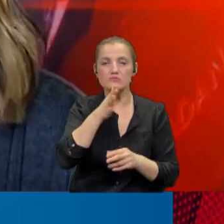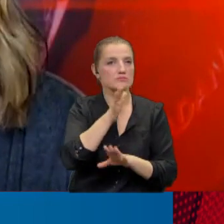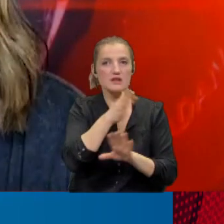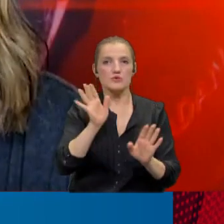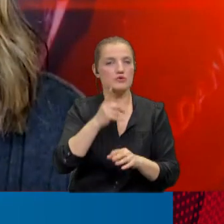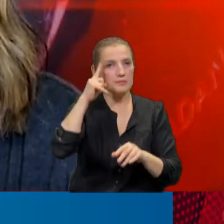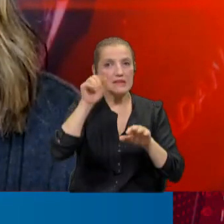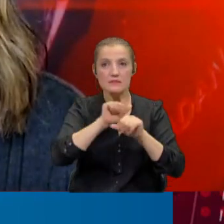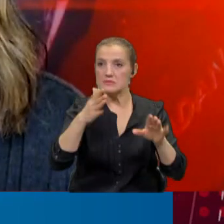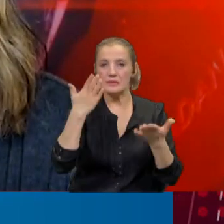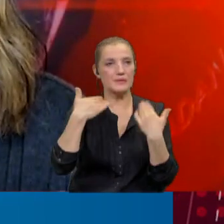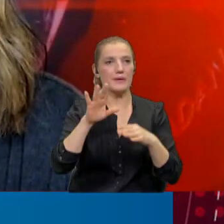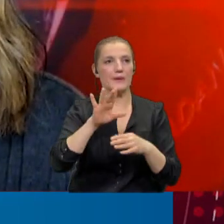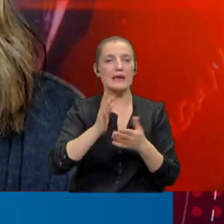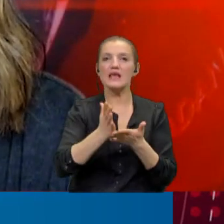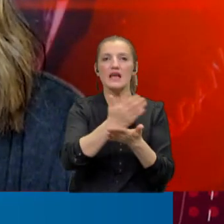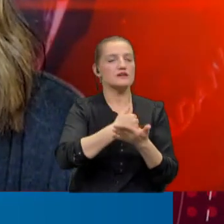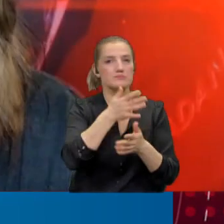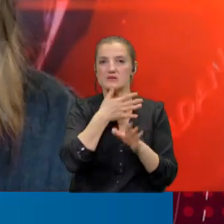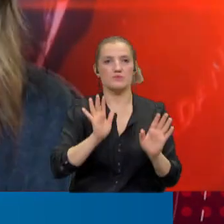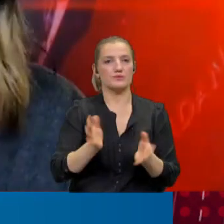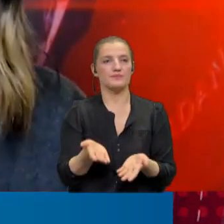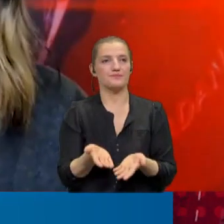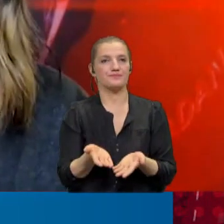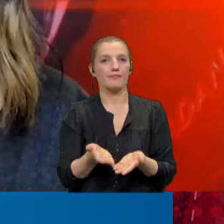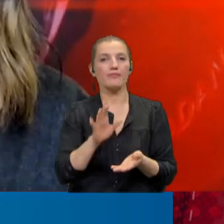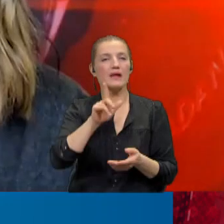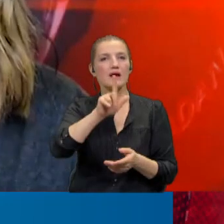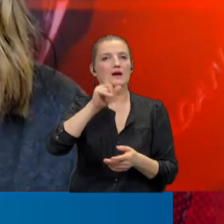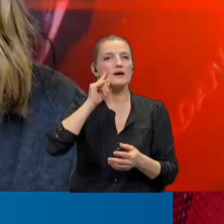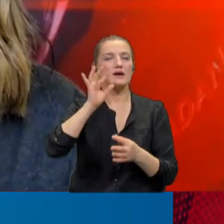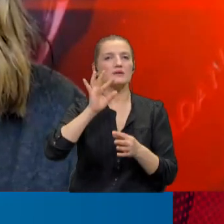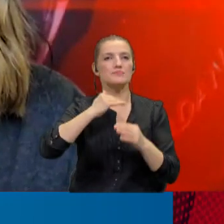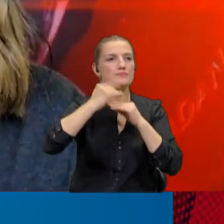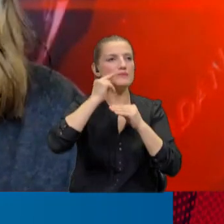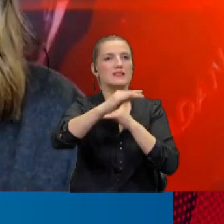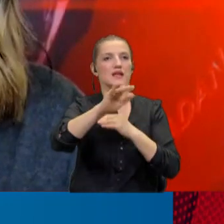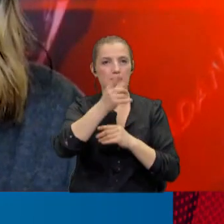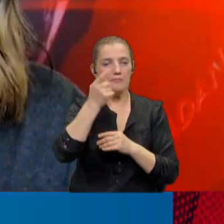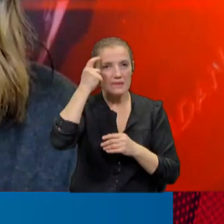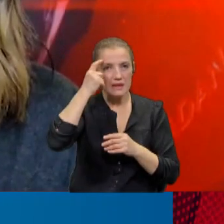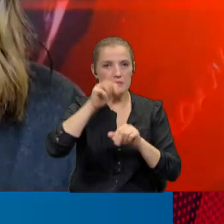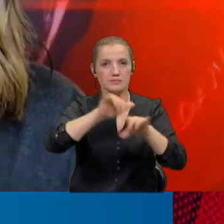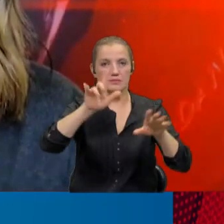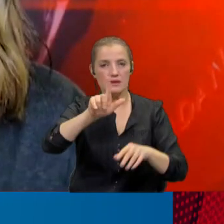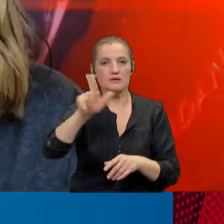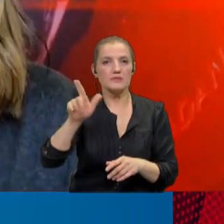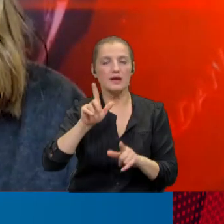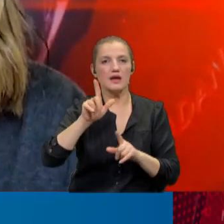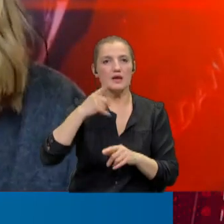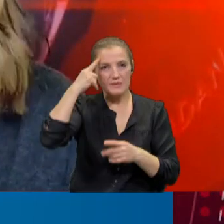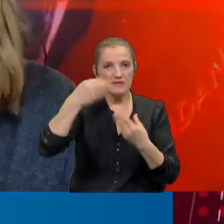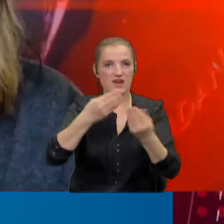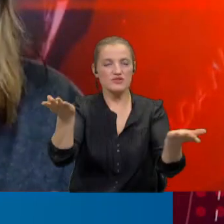ne kadar gelir elde ettik bilmiyorum Lazım milleti bilgiye lazım millete bilgi